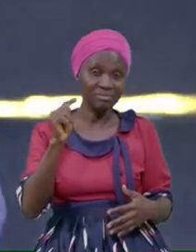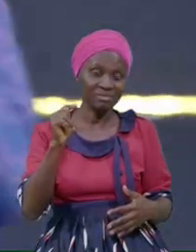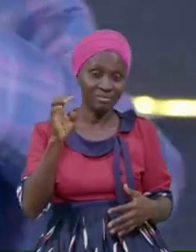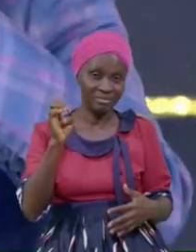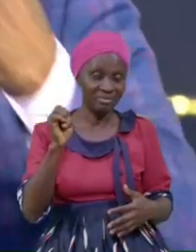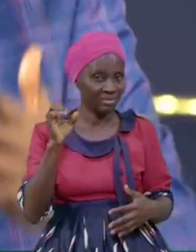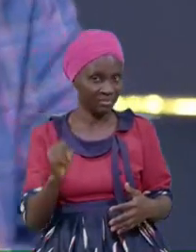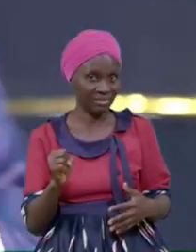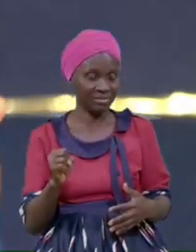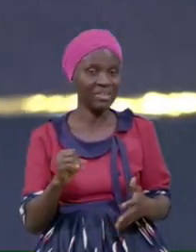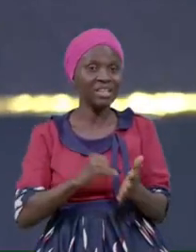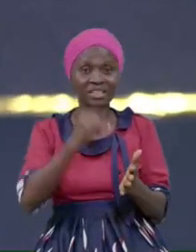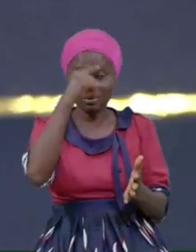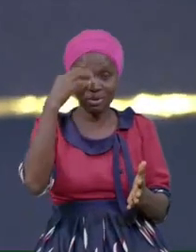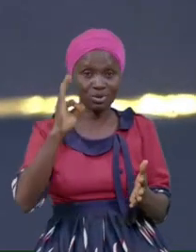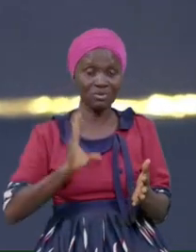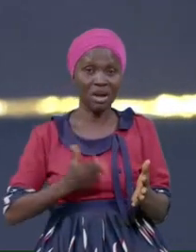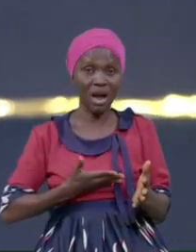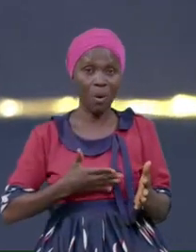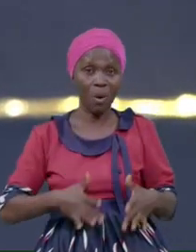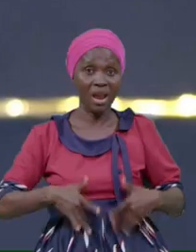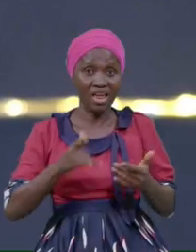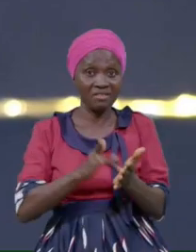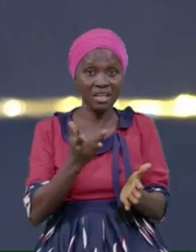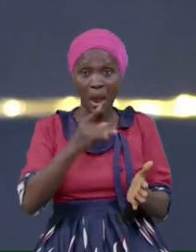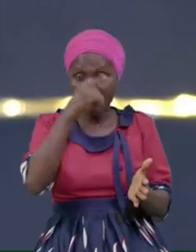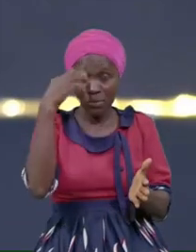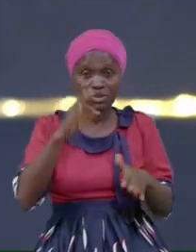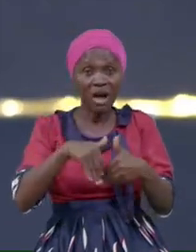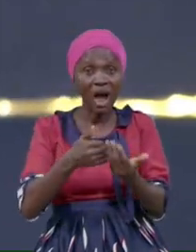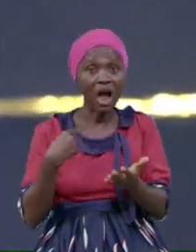avons le sang qui ne coule plus bien.